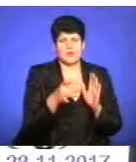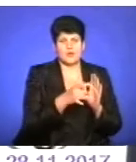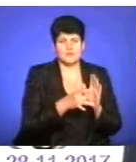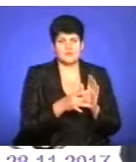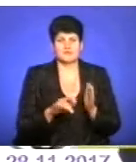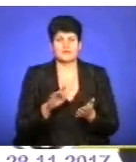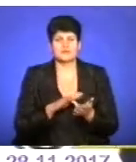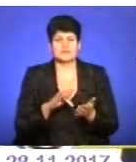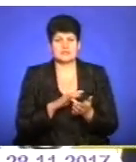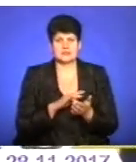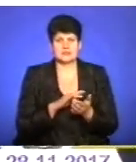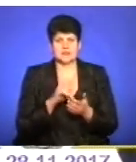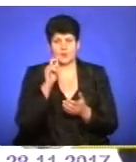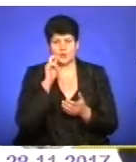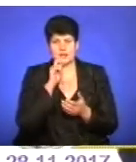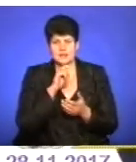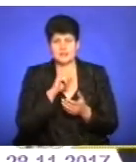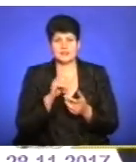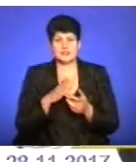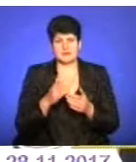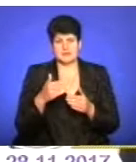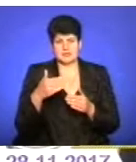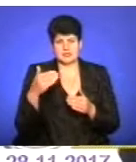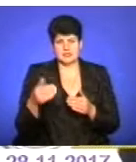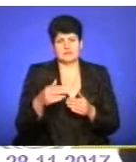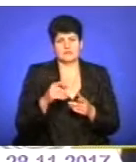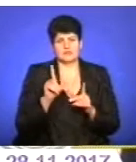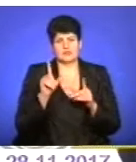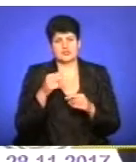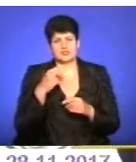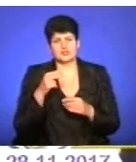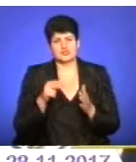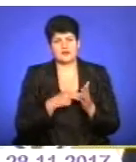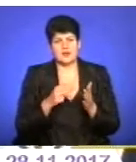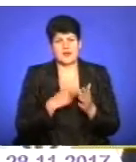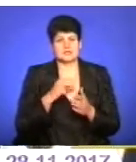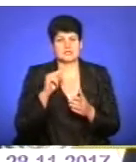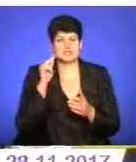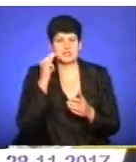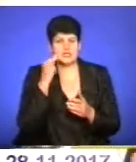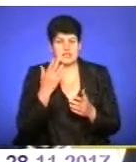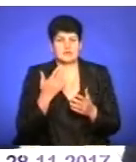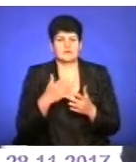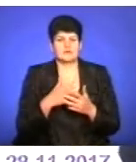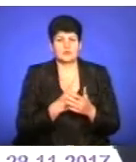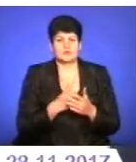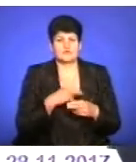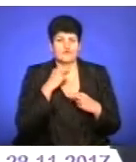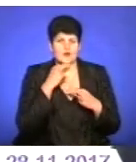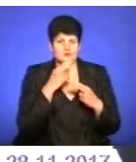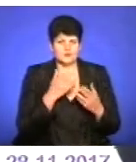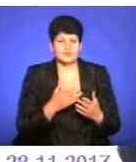значить, і в центрі України, зокрема, пішли далі на Черкащину, на Чернігів, Черкасина. Значить, хочу звернути увагу на наш